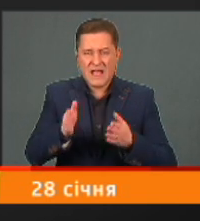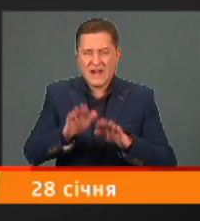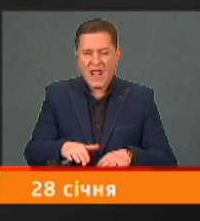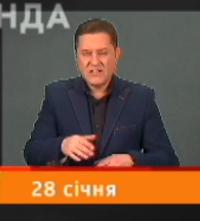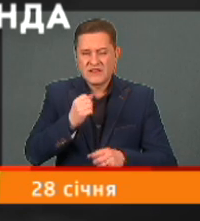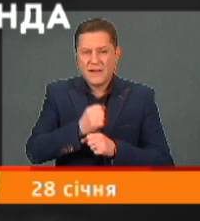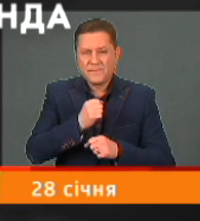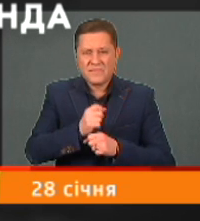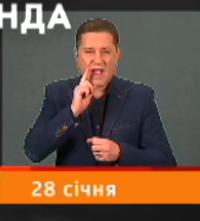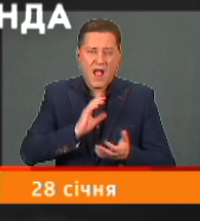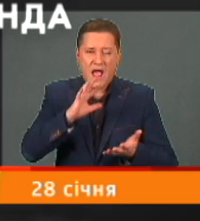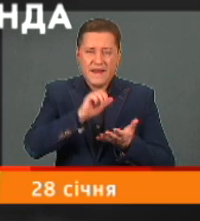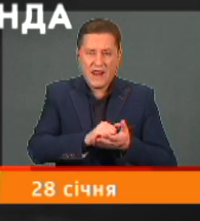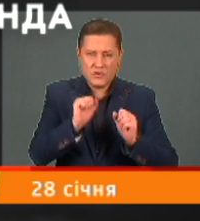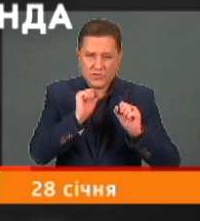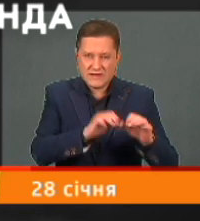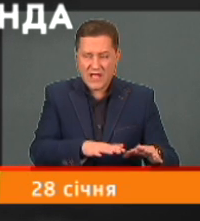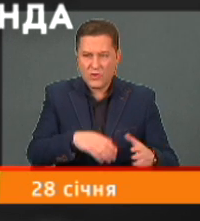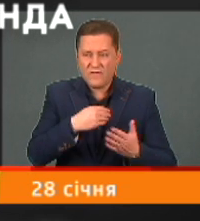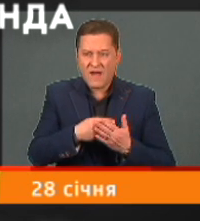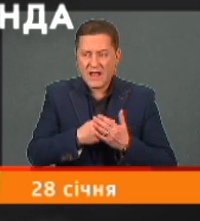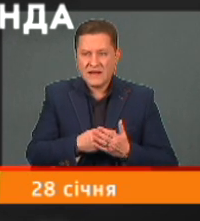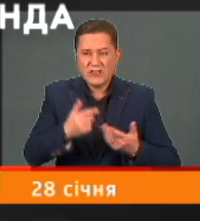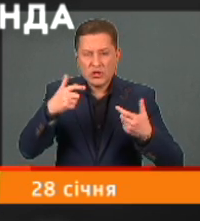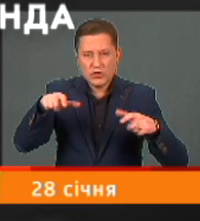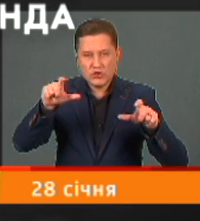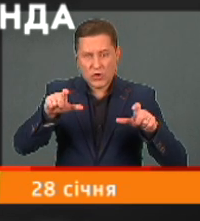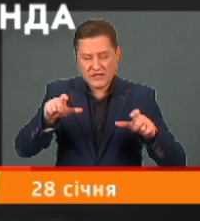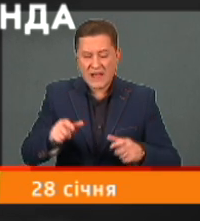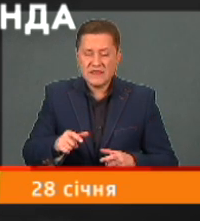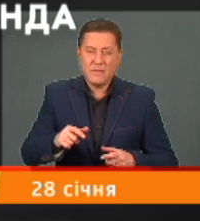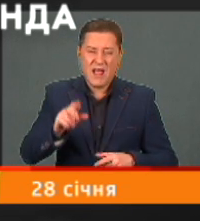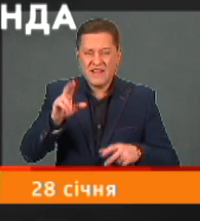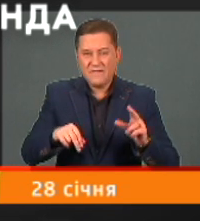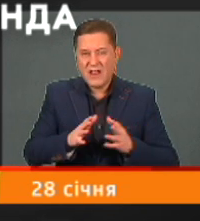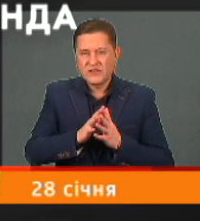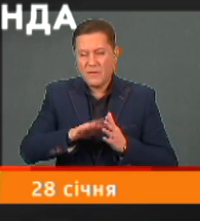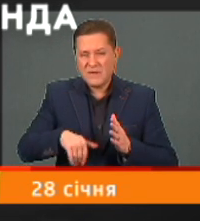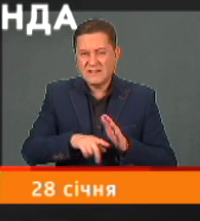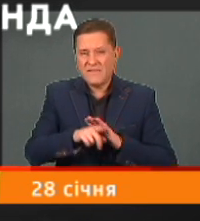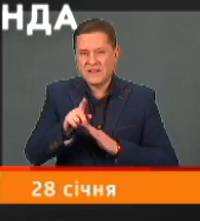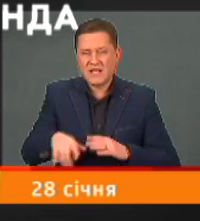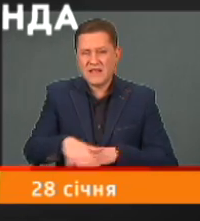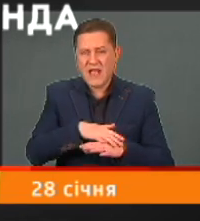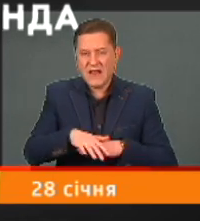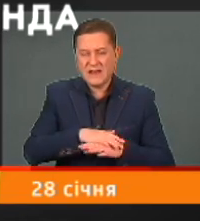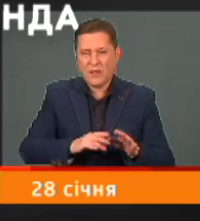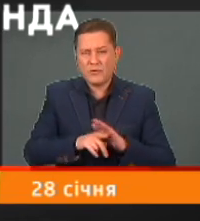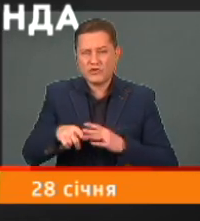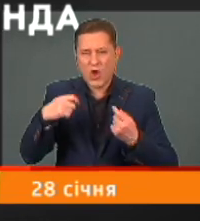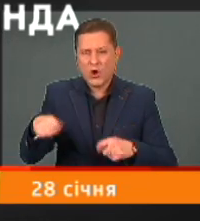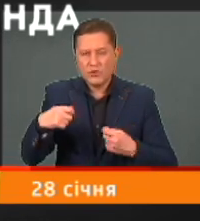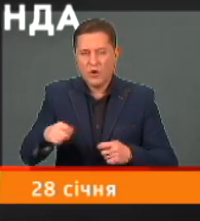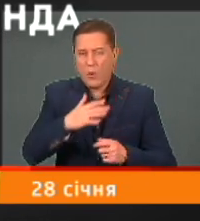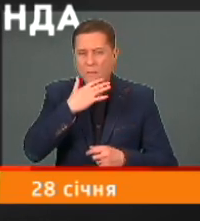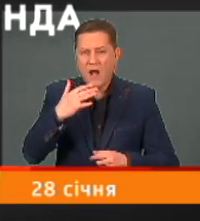влаштовують орендні відносини, особливо, якщо вартість оренди зростатиме. Тому навряд чи після відкриття ринку почнеться великий розпродаж. Багато